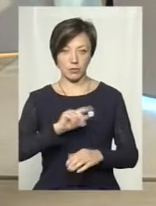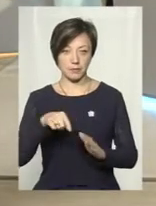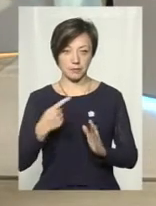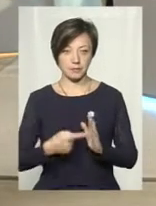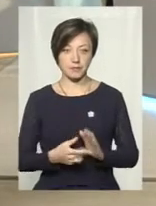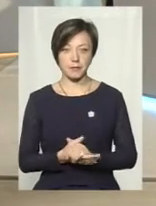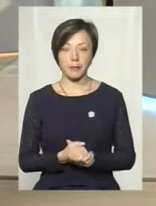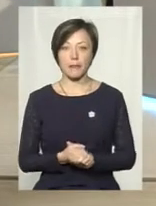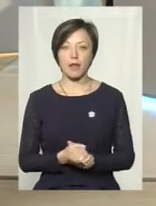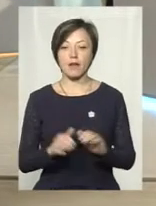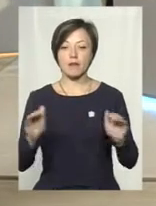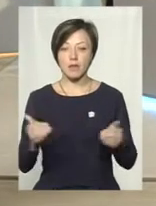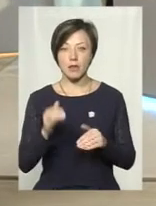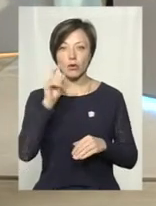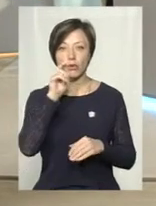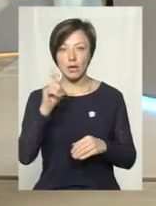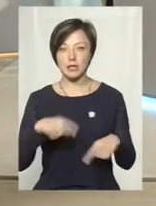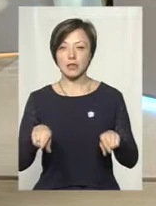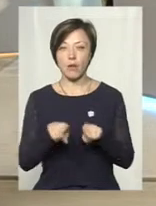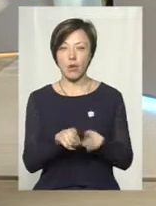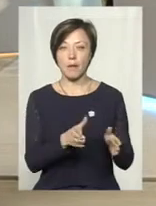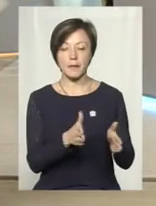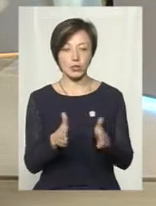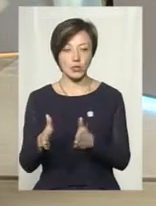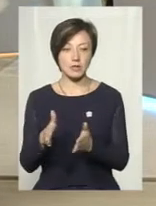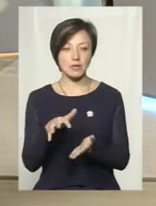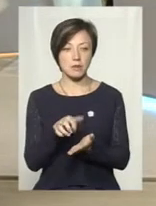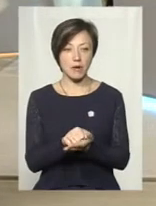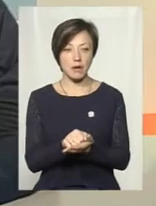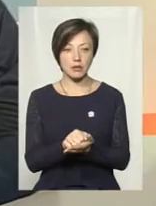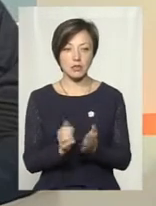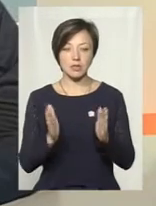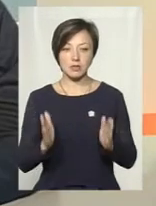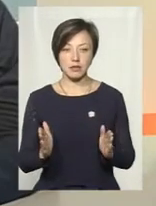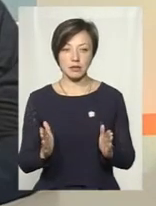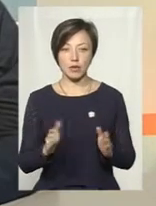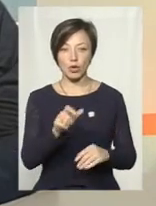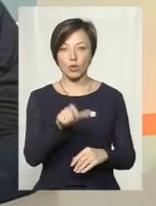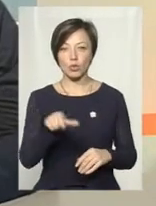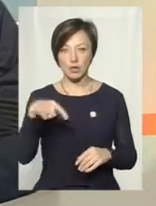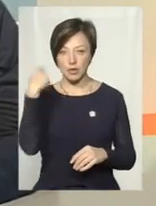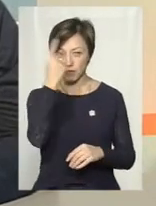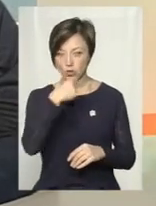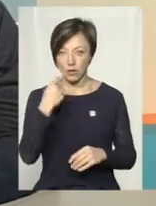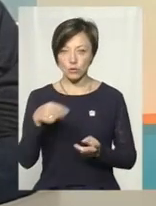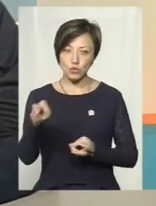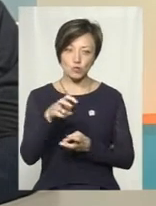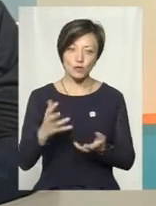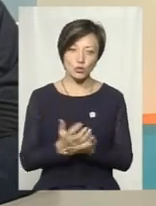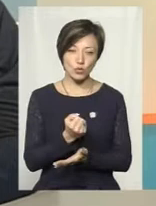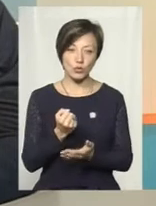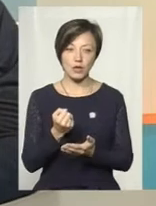В межах держави такою підготовкою займалися суто люди індивідуально. Вони